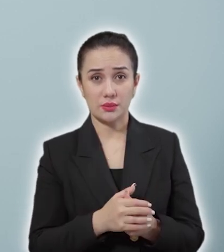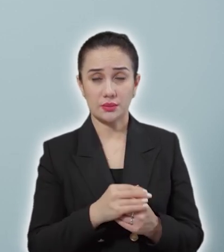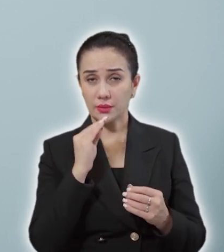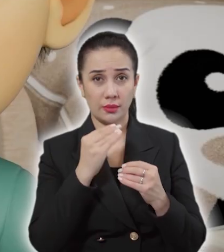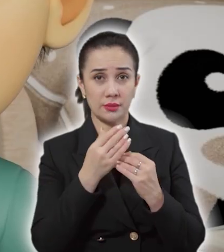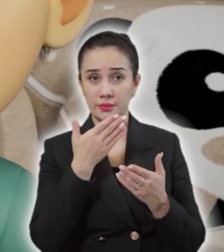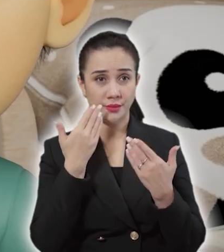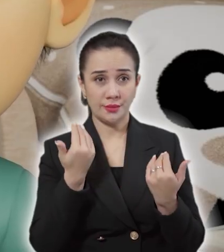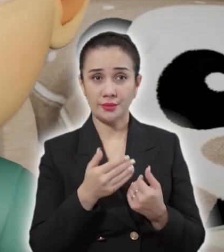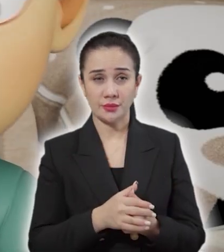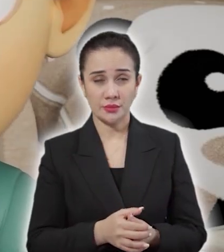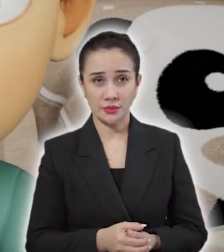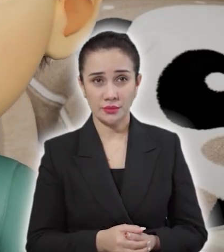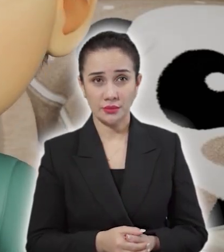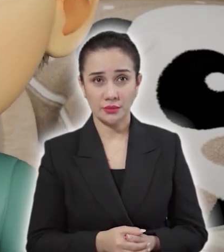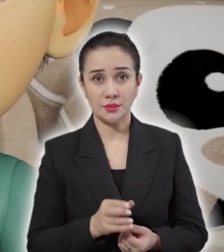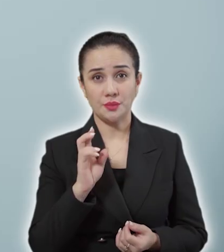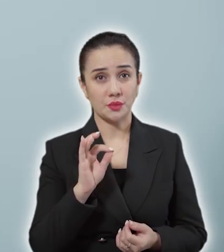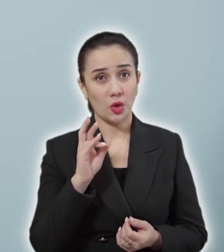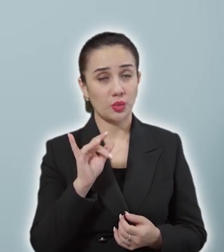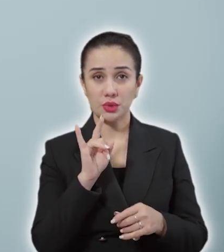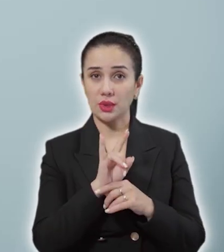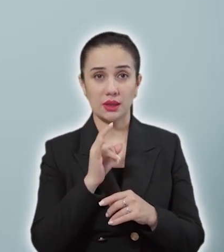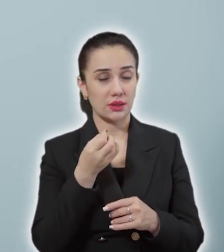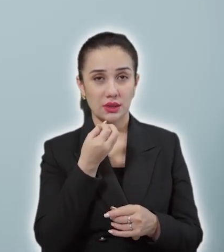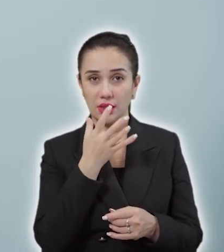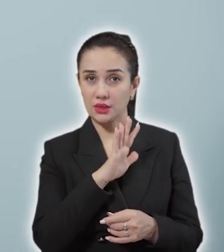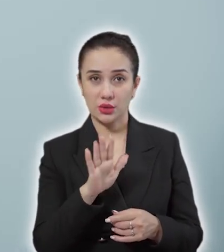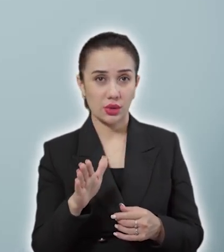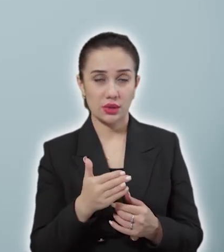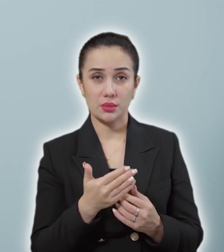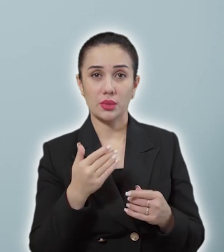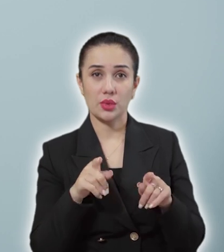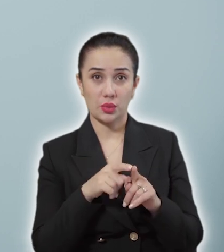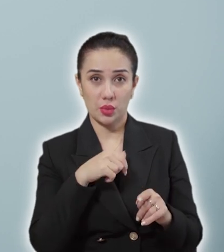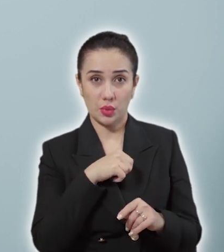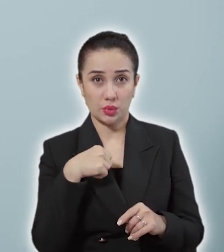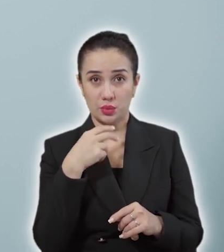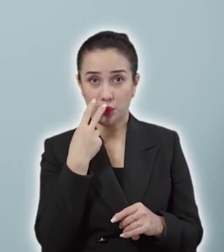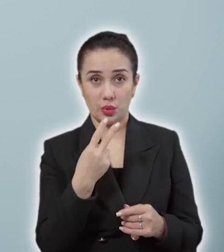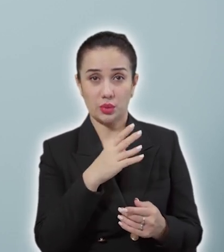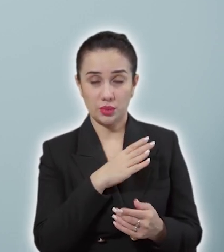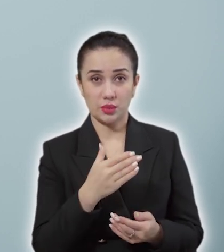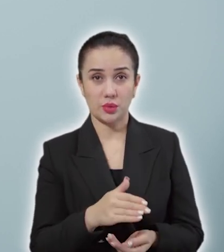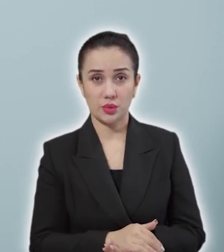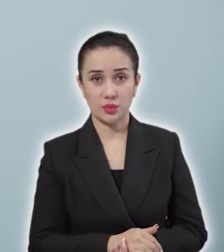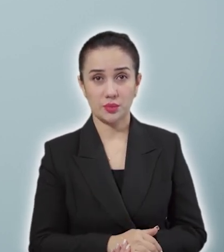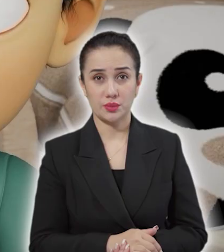yashirding? Yashirganim yo'q. Bobur, aldash yaxshi odat emas. Axir o'zim